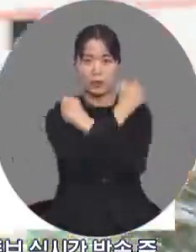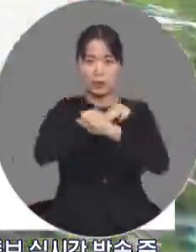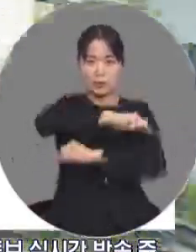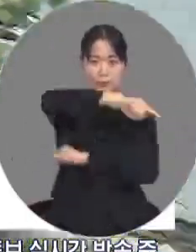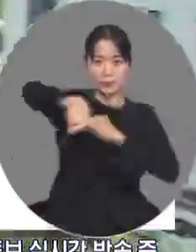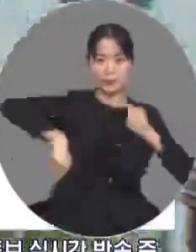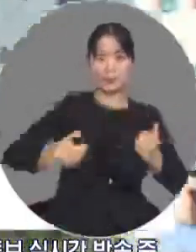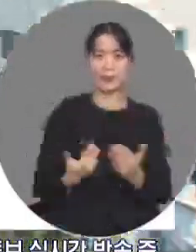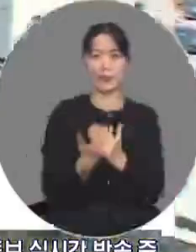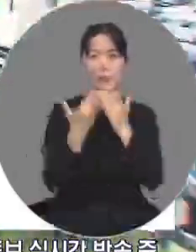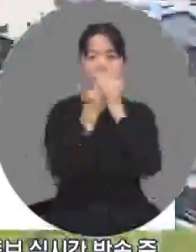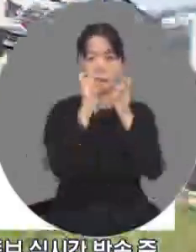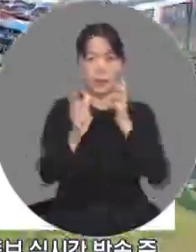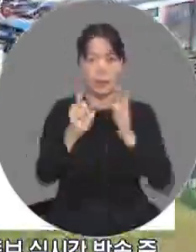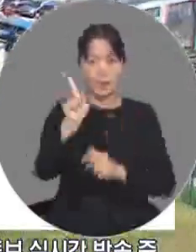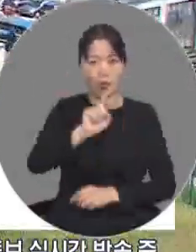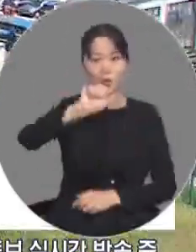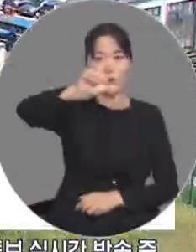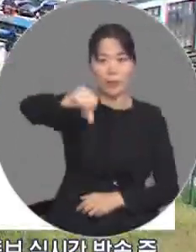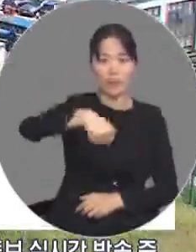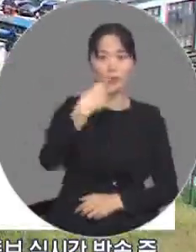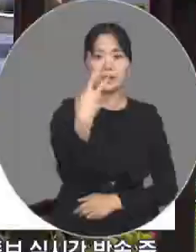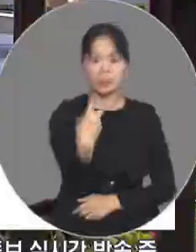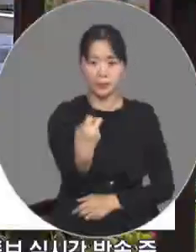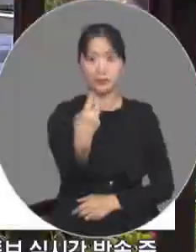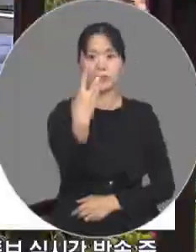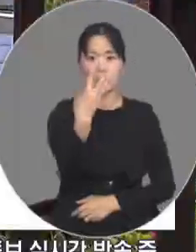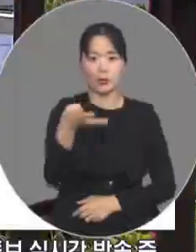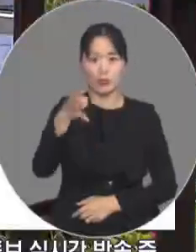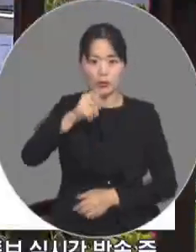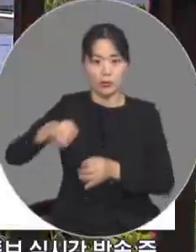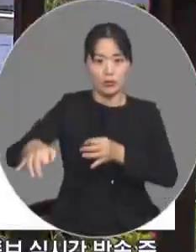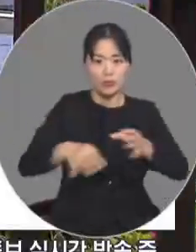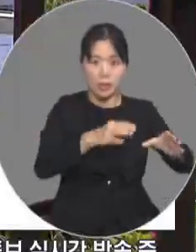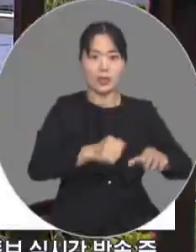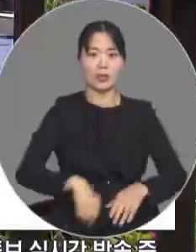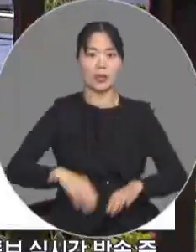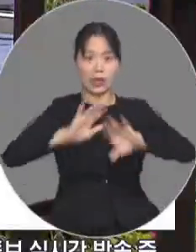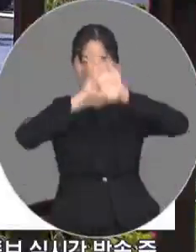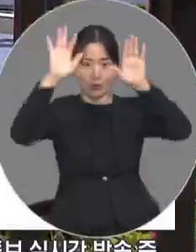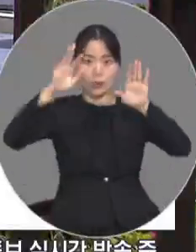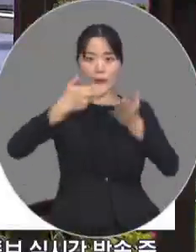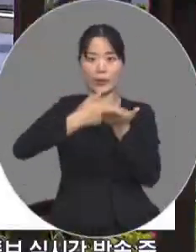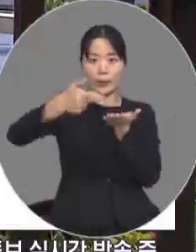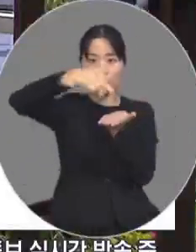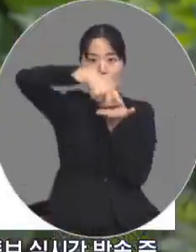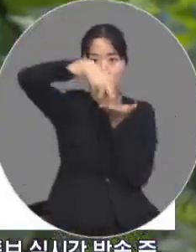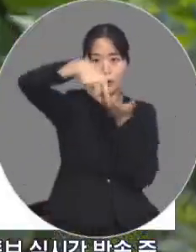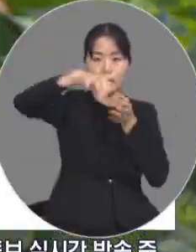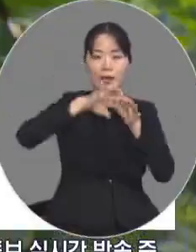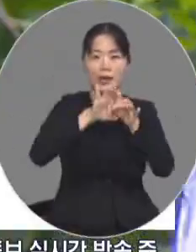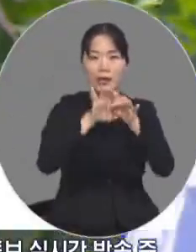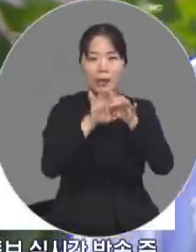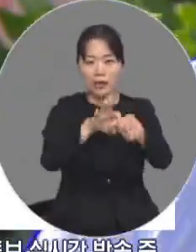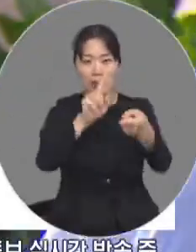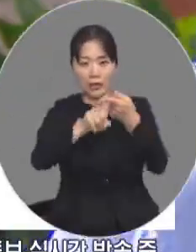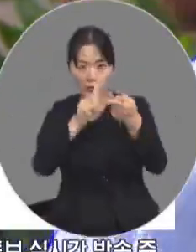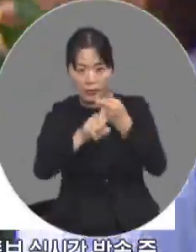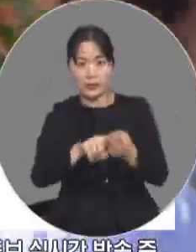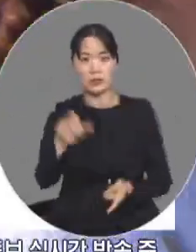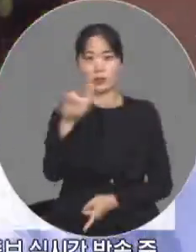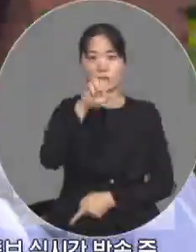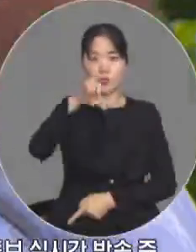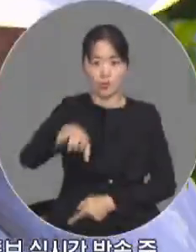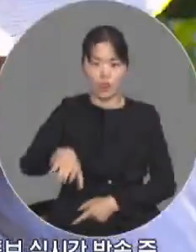사업은 563억 원을 투입해 스카이워크와 같은 관광 시설을 보강해 장생포 고래문화마을을